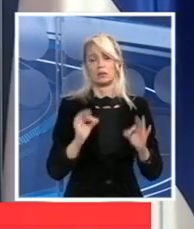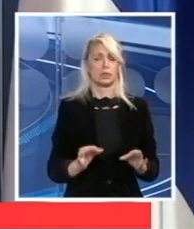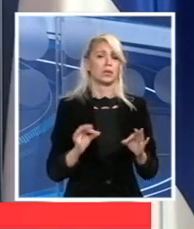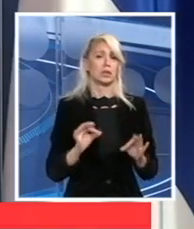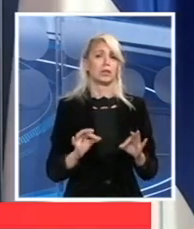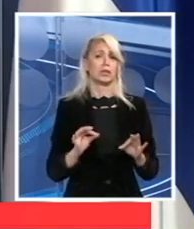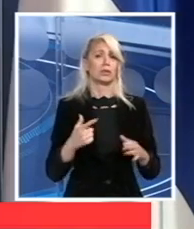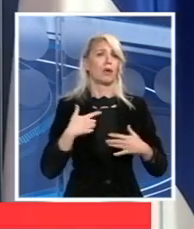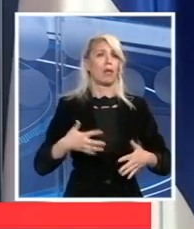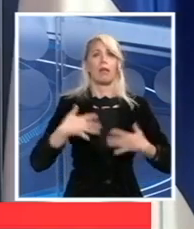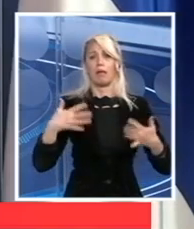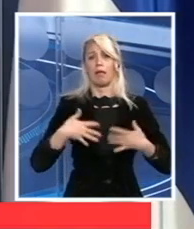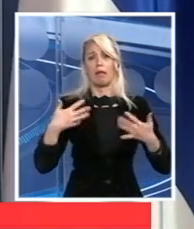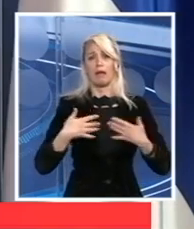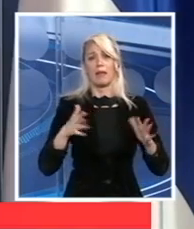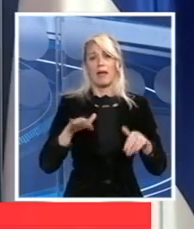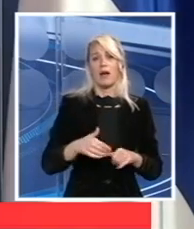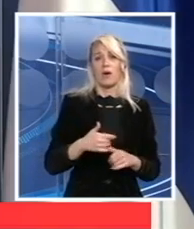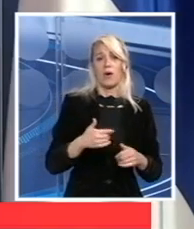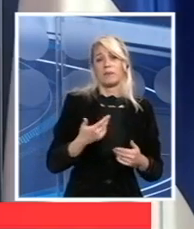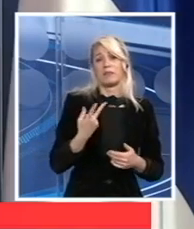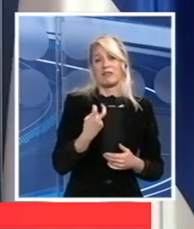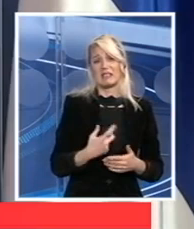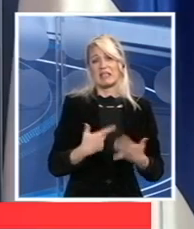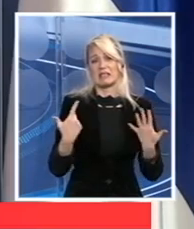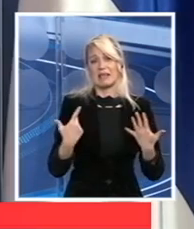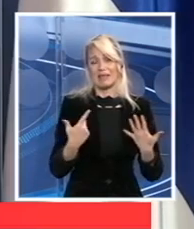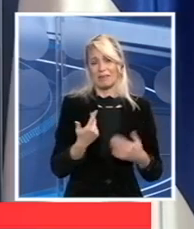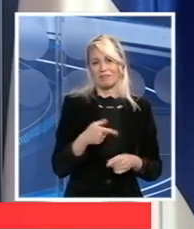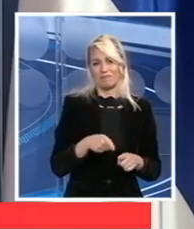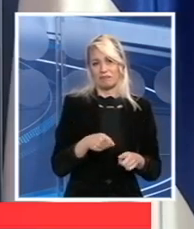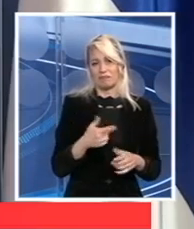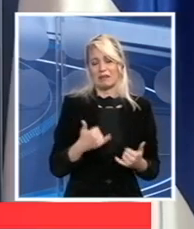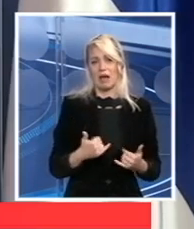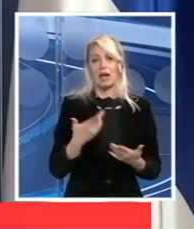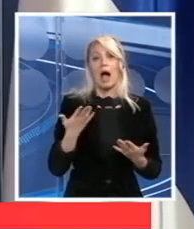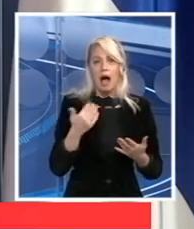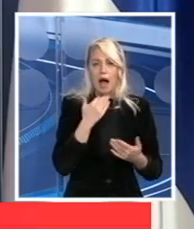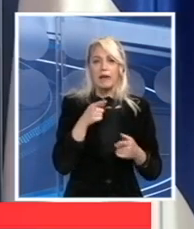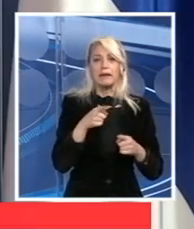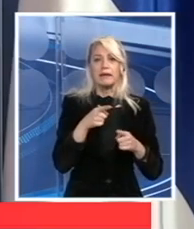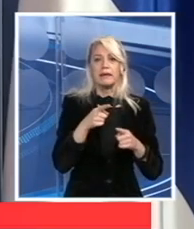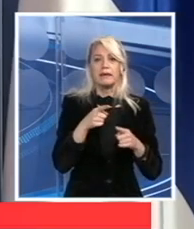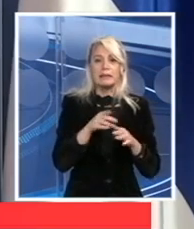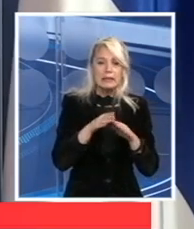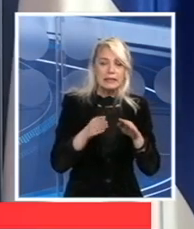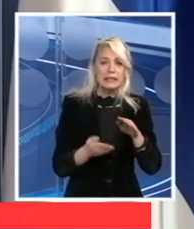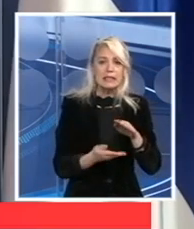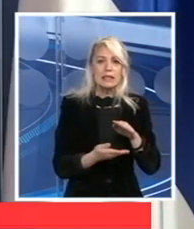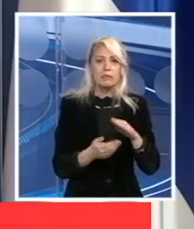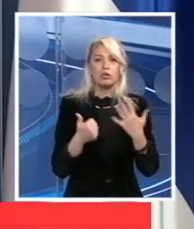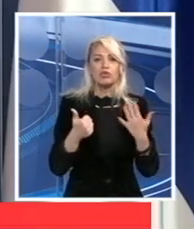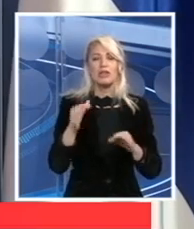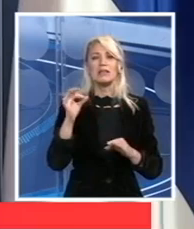neuporedivo srećniji nego danas sa 207, ali je procenat prvi put ispod 6%. Prvi put je